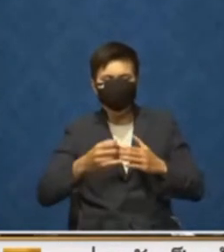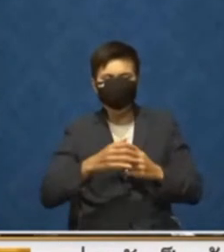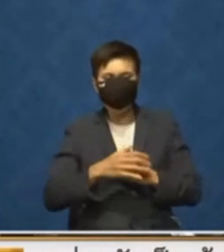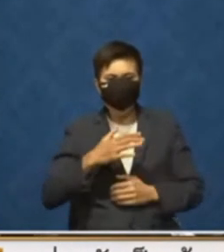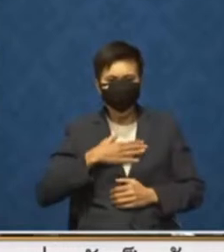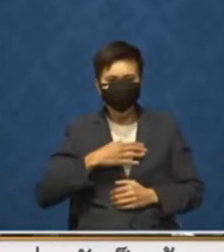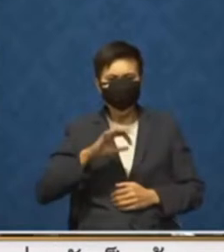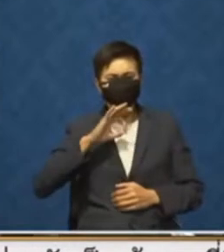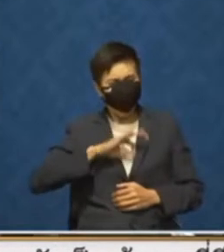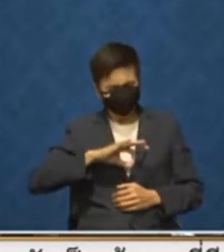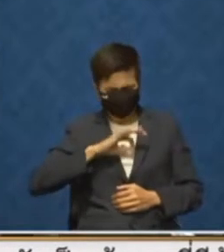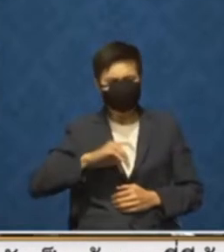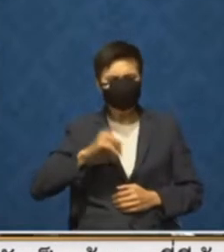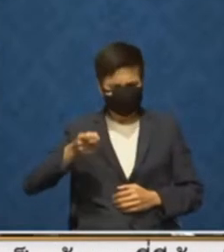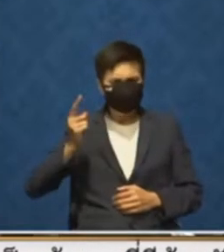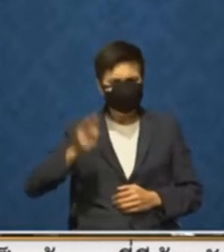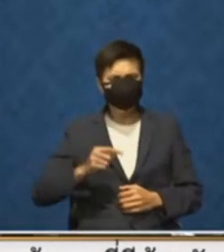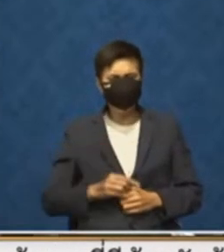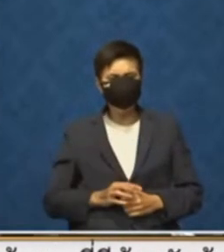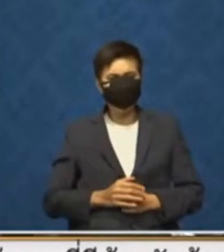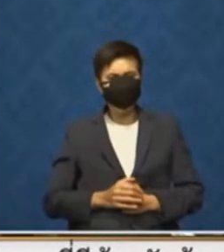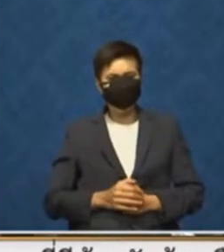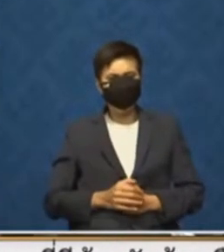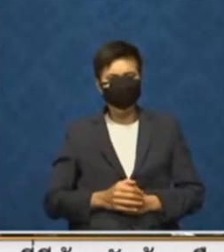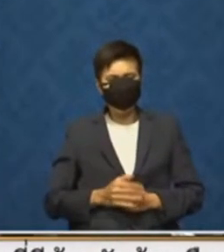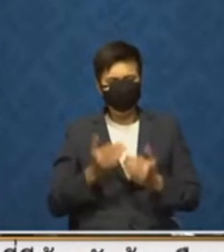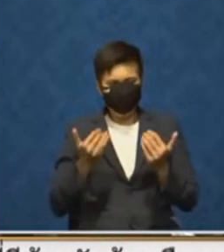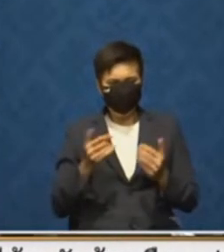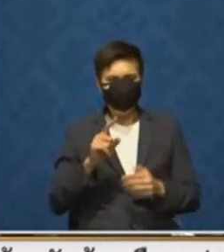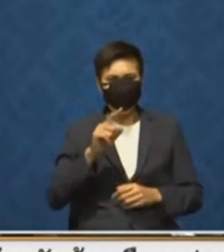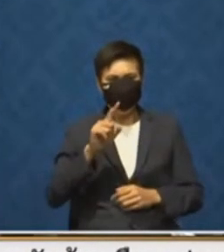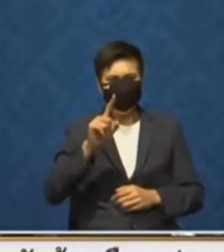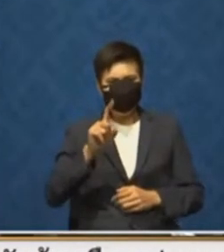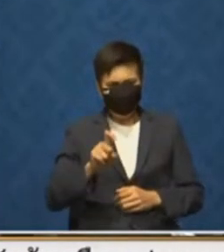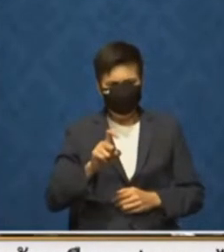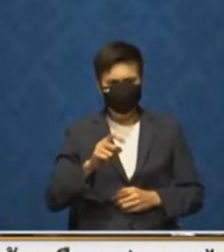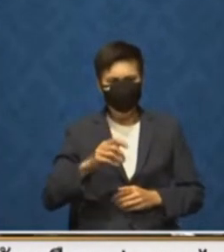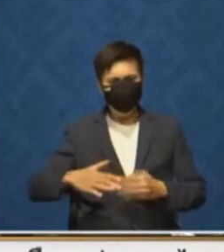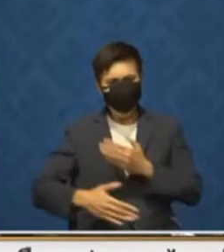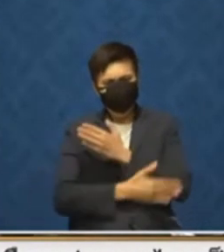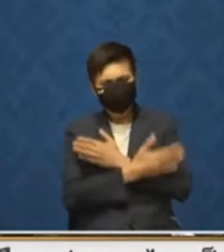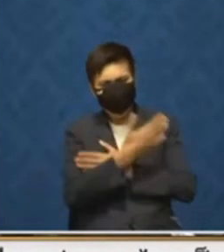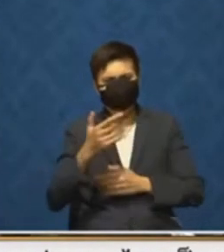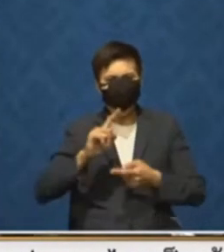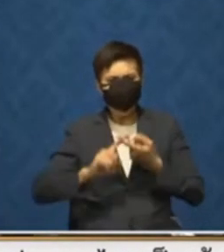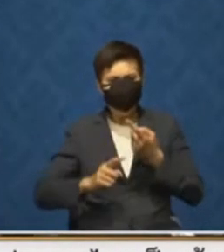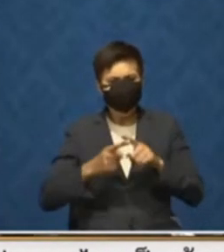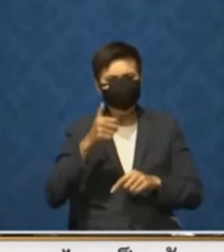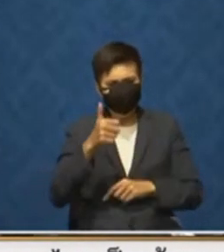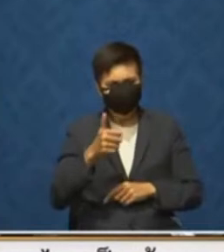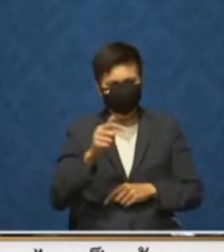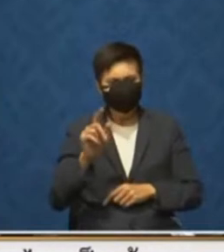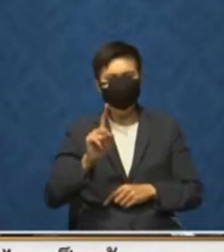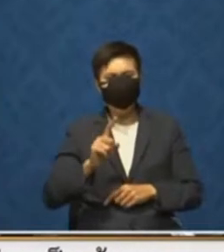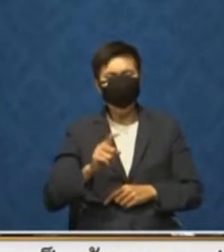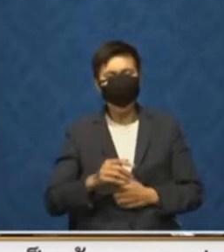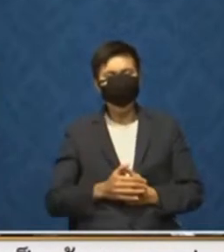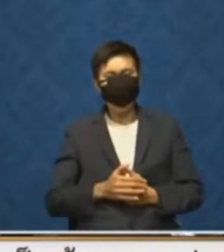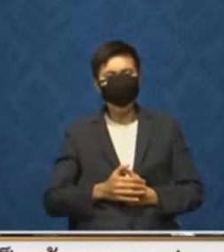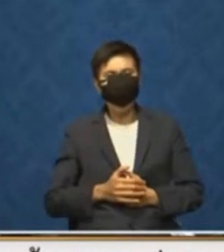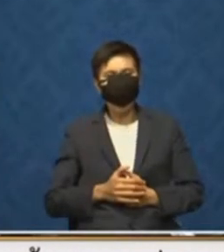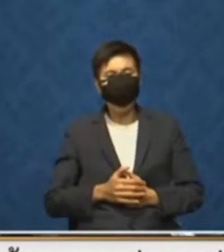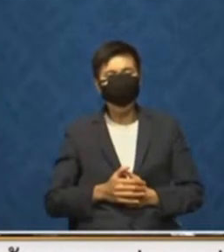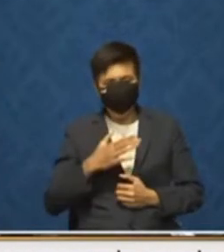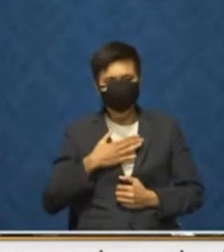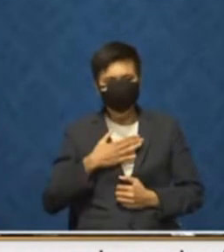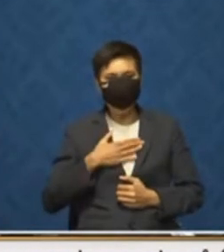รู้สึกเช่นนั้นจริงๆเลยว่าเราเสียโอกาสเราเสียเพื่อนที่ดีเพื่อนที่ยังผมเองผมก็มีเชื้อเชื้อ